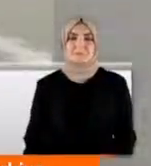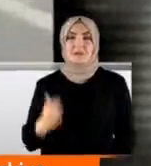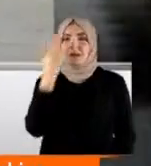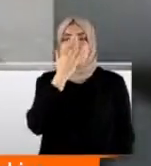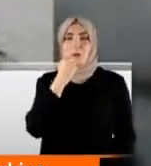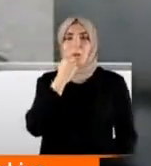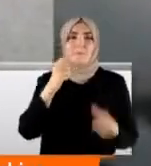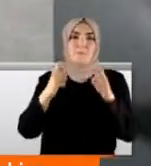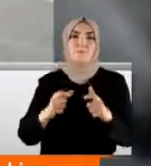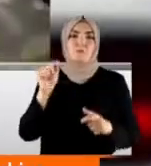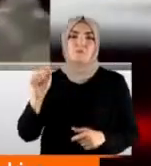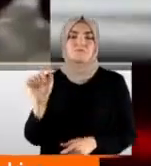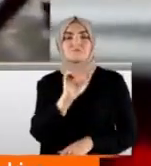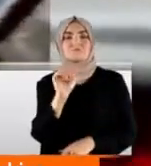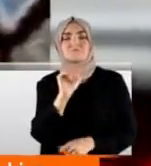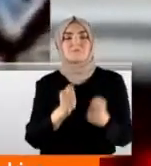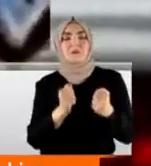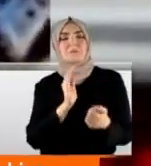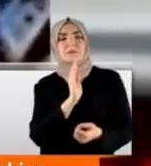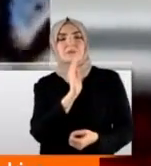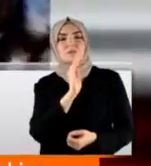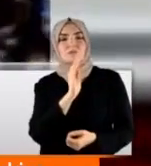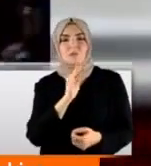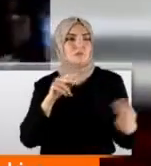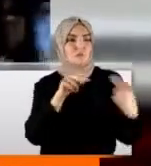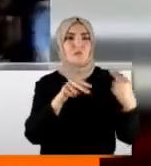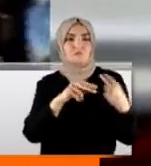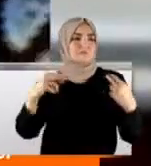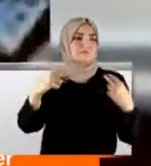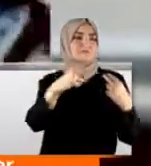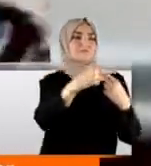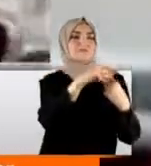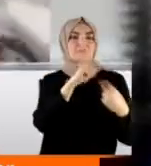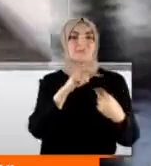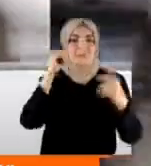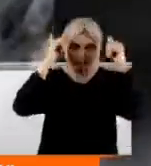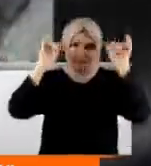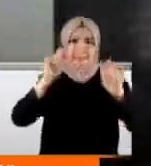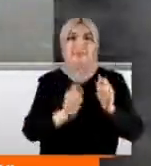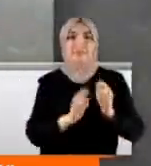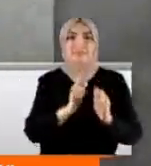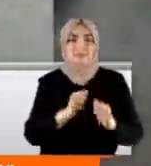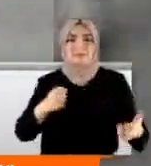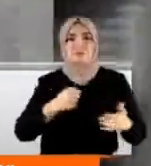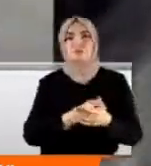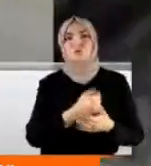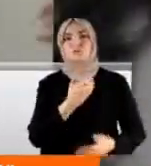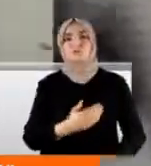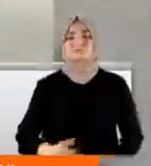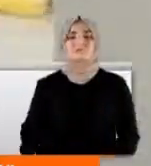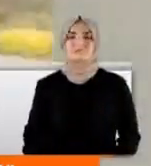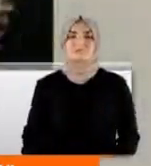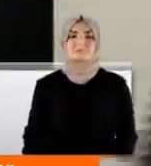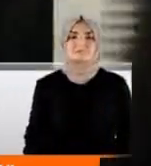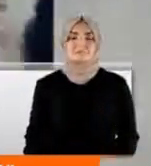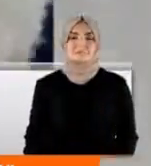Karabük'te seyir halindeki bir araç yolun karşısına geçmeye çalışan ineğe çarptı. Videoya çekin, haber yapalım onu. Hayvanlar birden çıktı vallahi karşıma. Ben